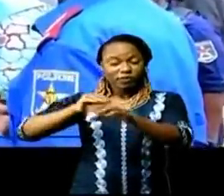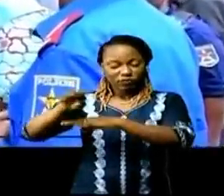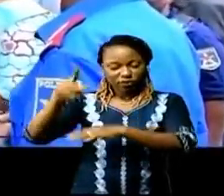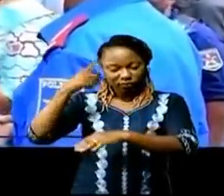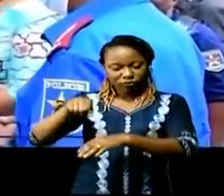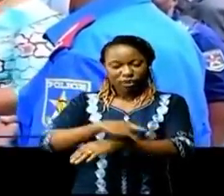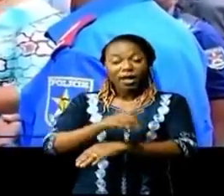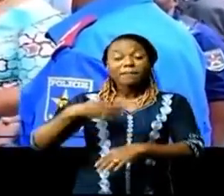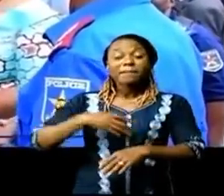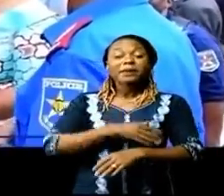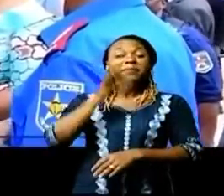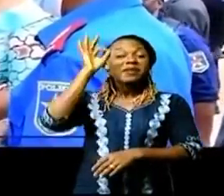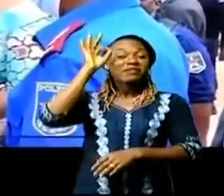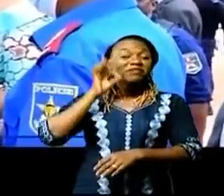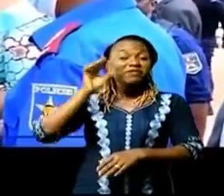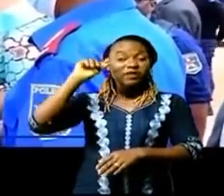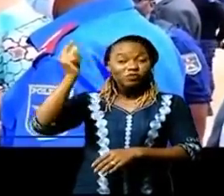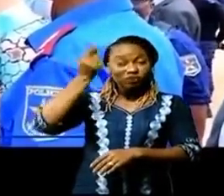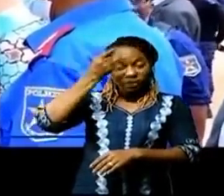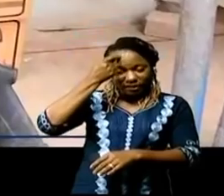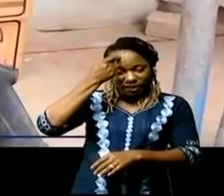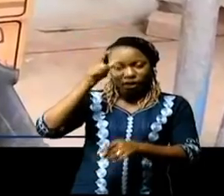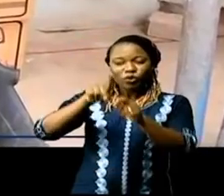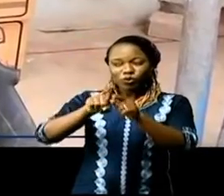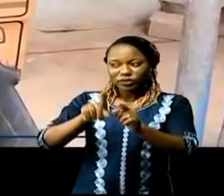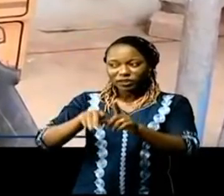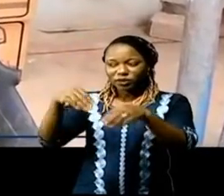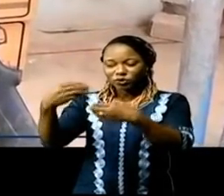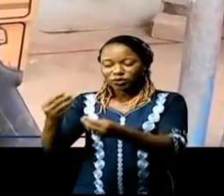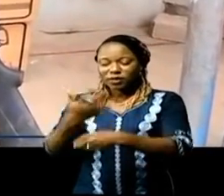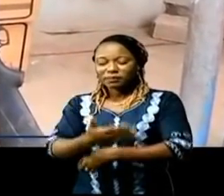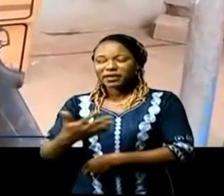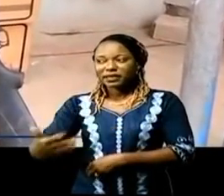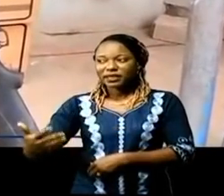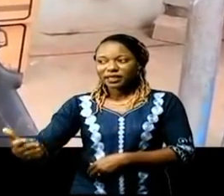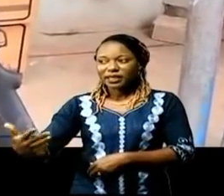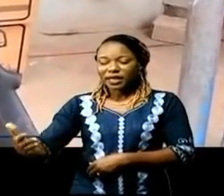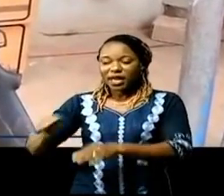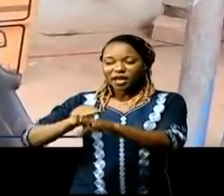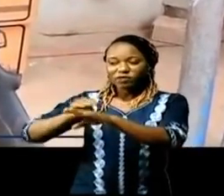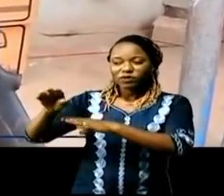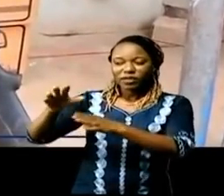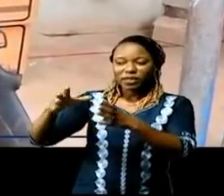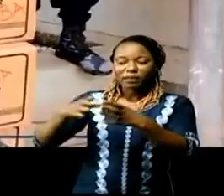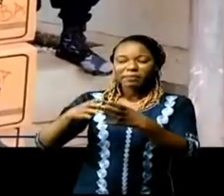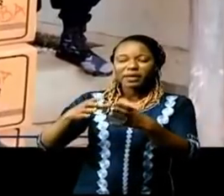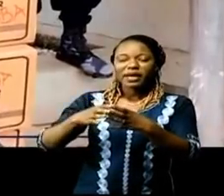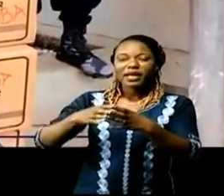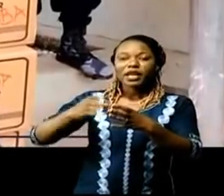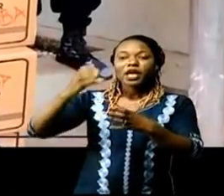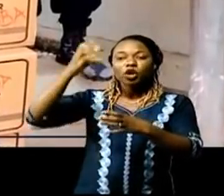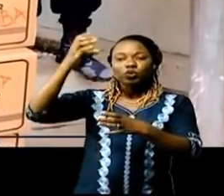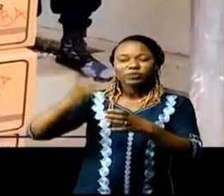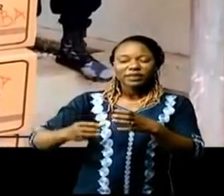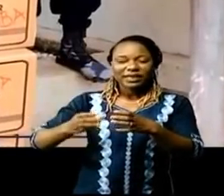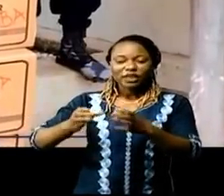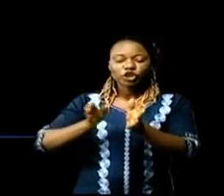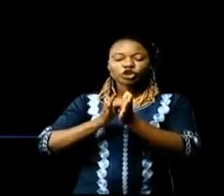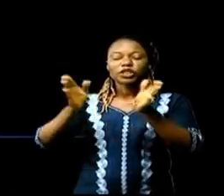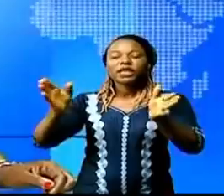Masuka Saini a procédé aussi à la remise symbolique des matériels envoyés par le commissariat général de la police.